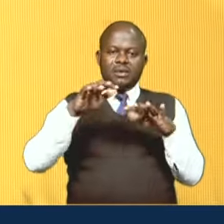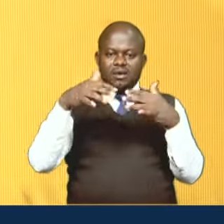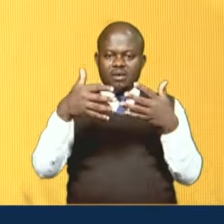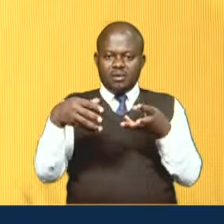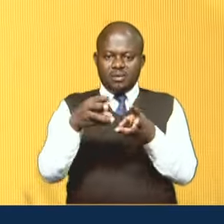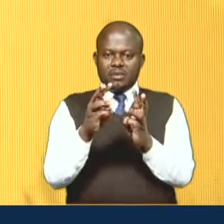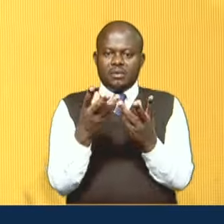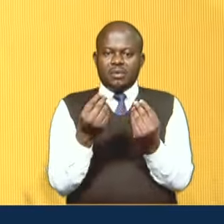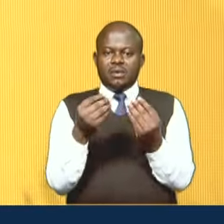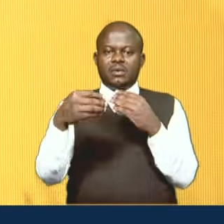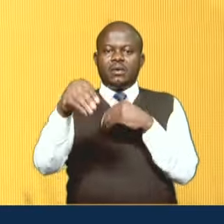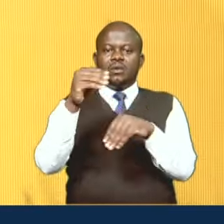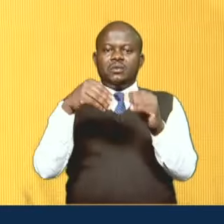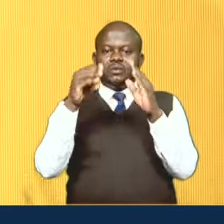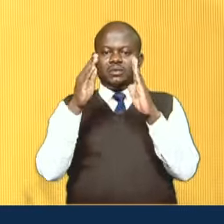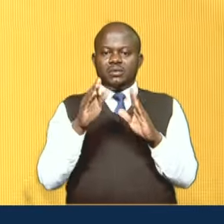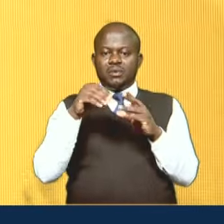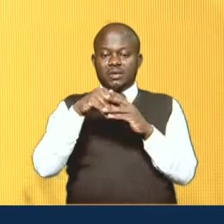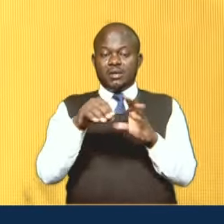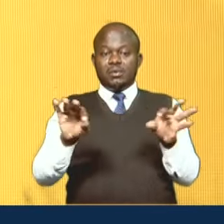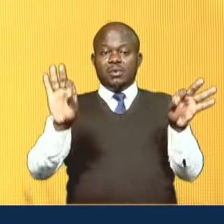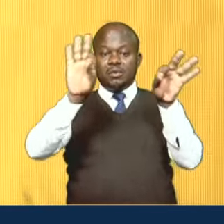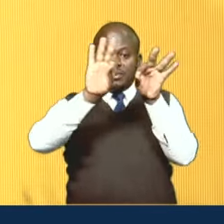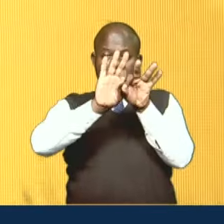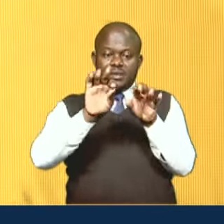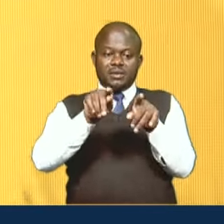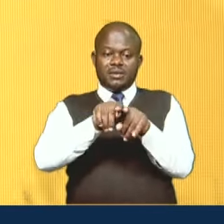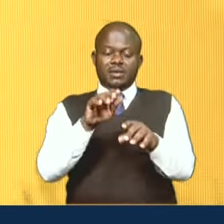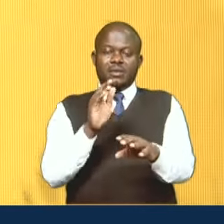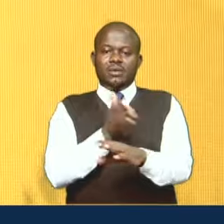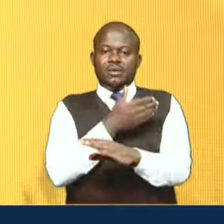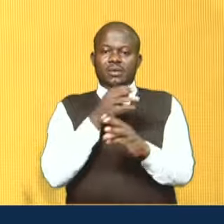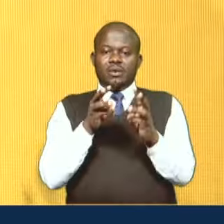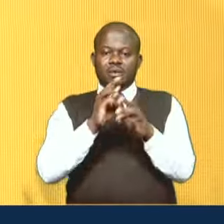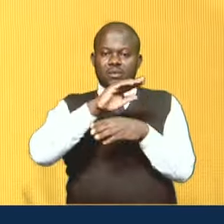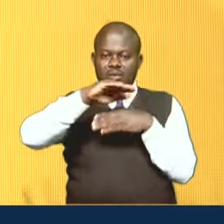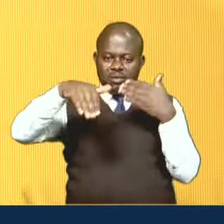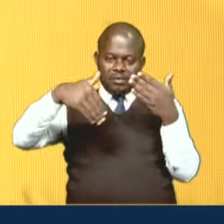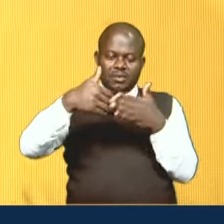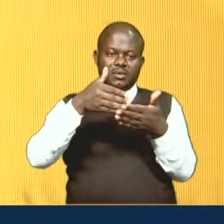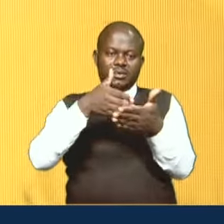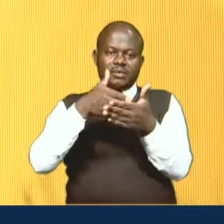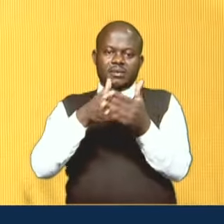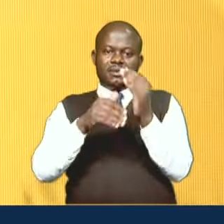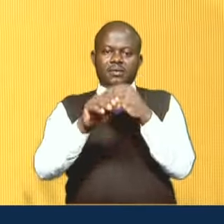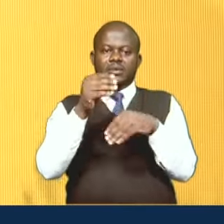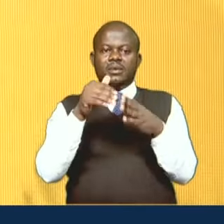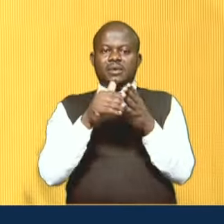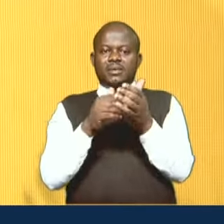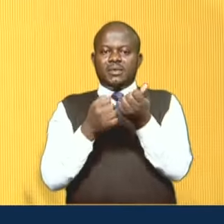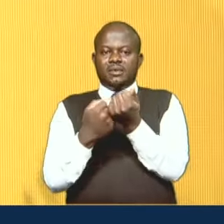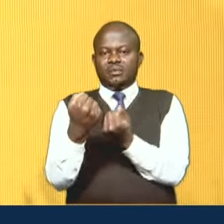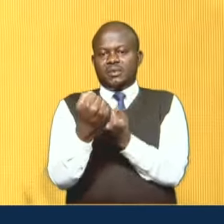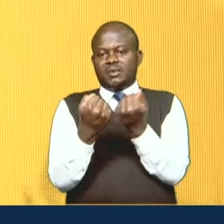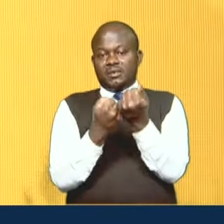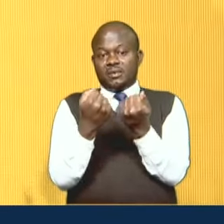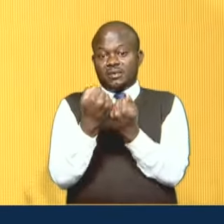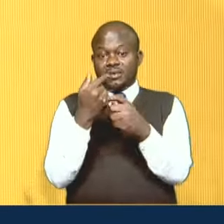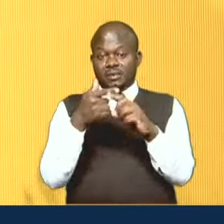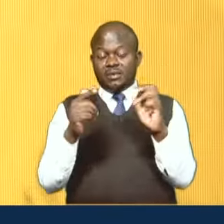bworohereza ubucuruzi, harimo ubw'ingenzi nko gukuraho uburyo bwose bubangamira ubucuruzi n'ubuhahirane,